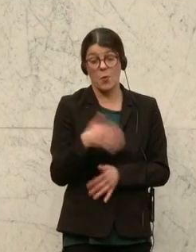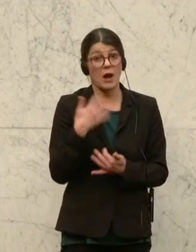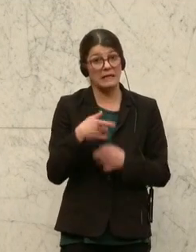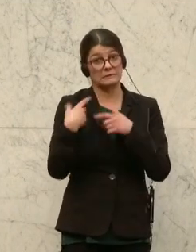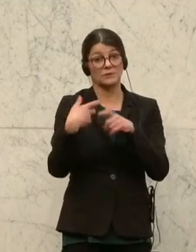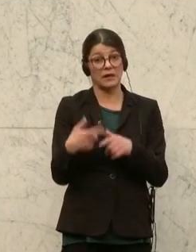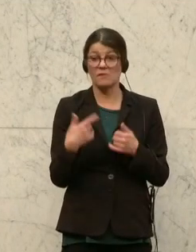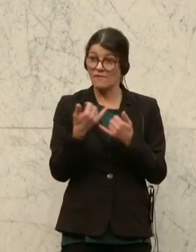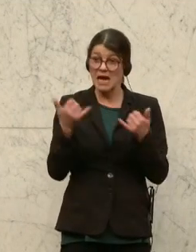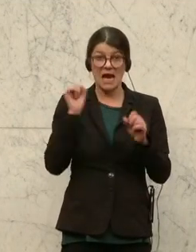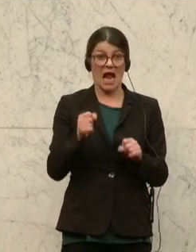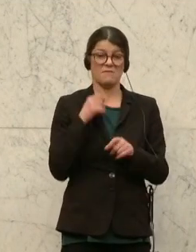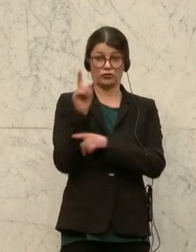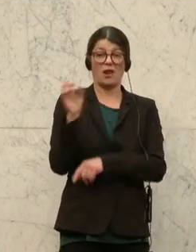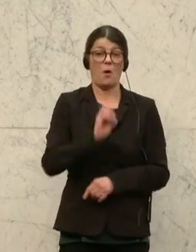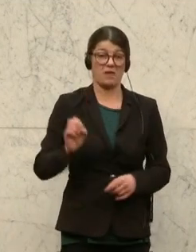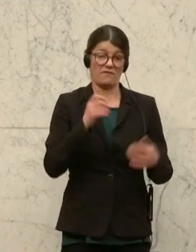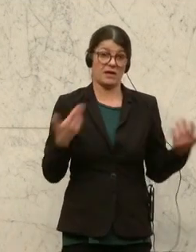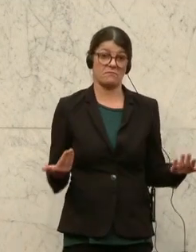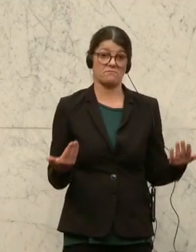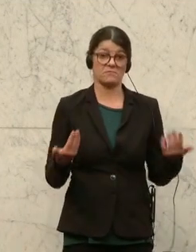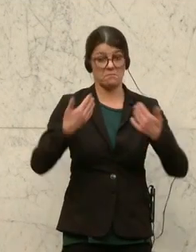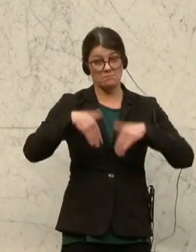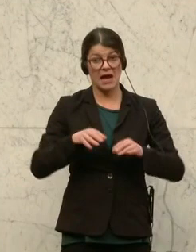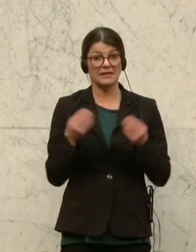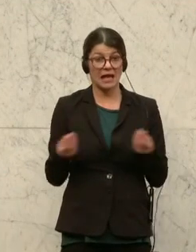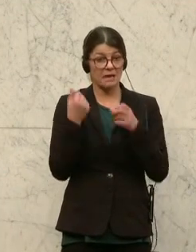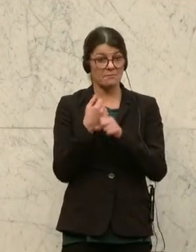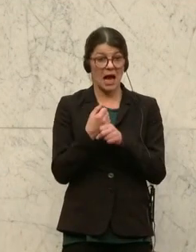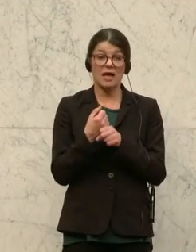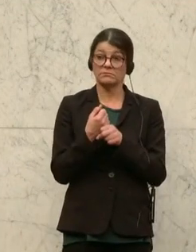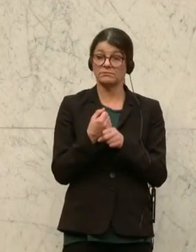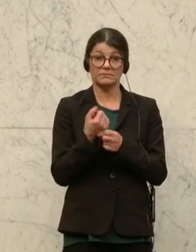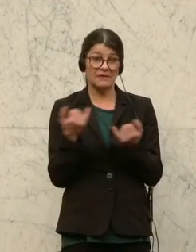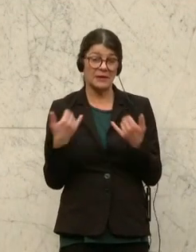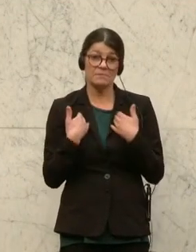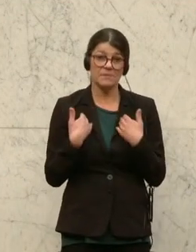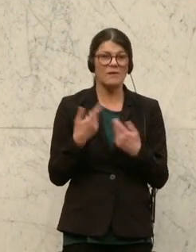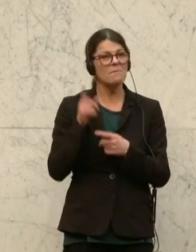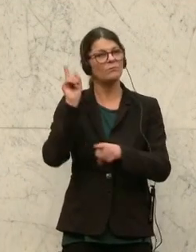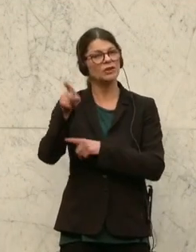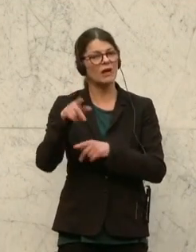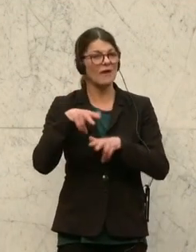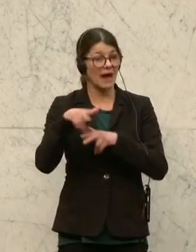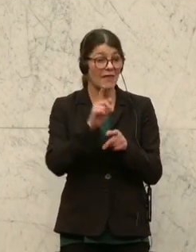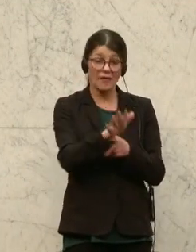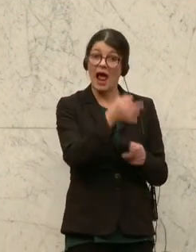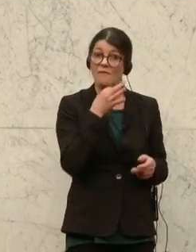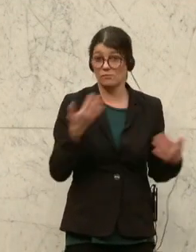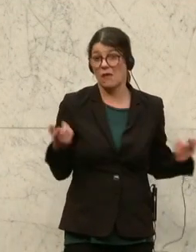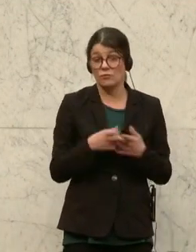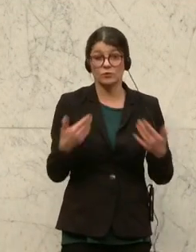diskutierte Objektivierung, wie es heißt, in Bestellungsverfahren, so heißt sie auch in Ihrer Anfrage.